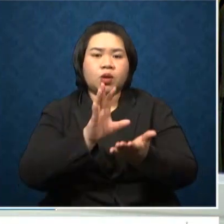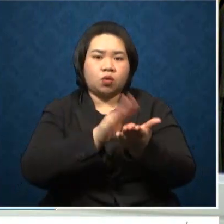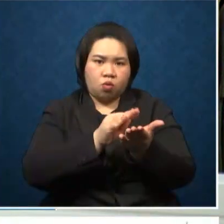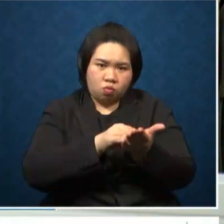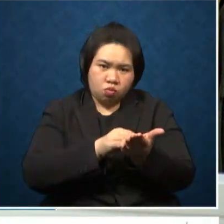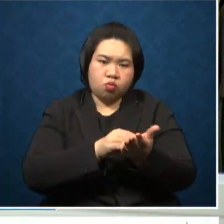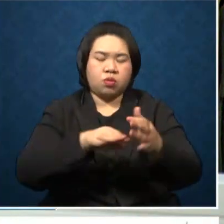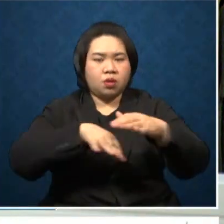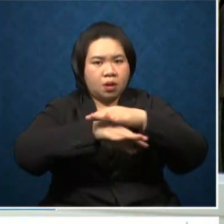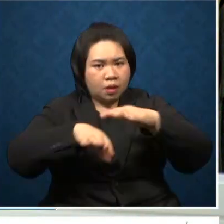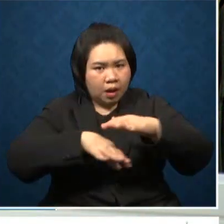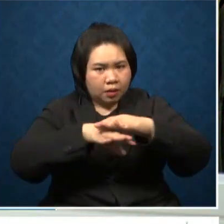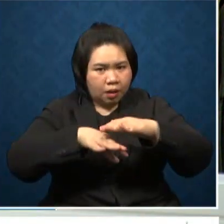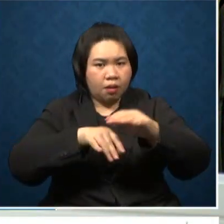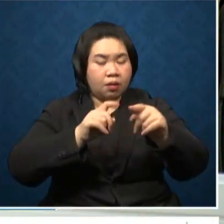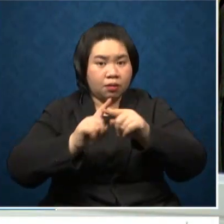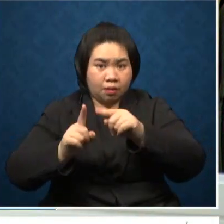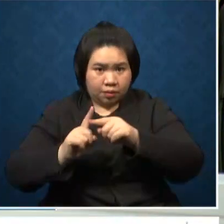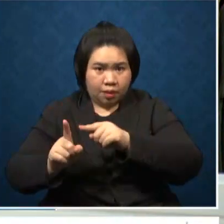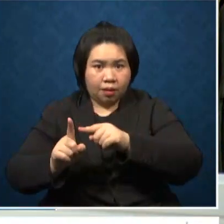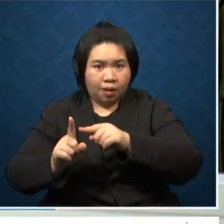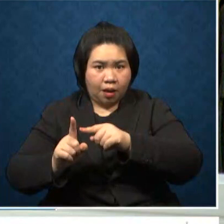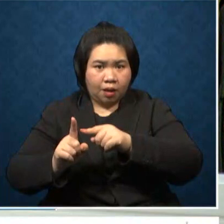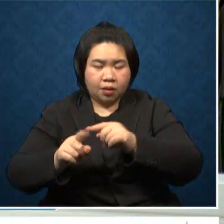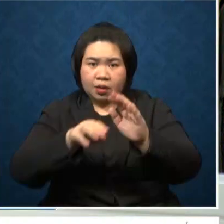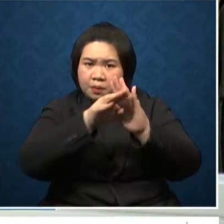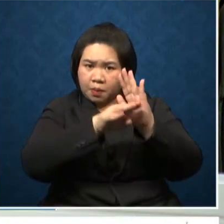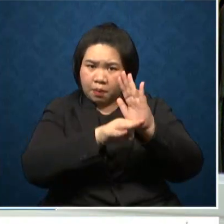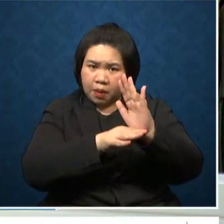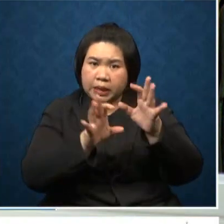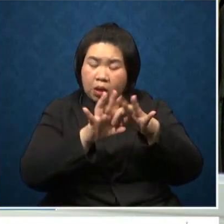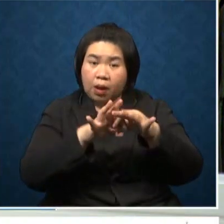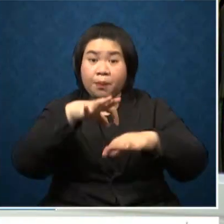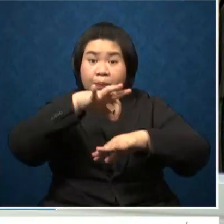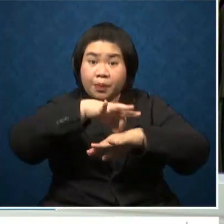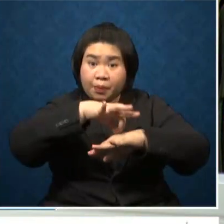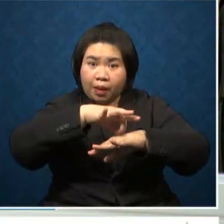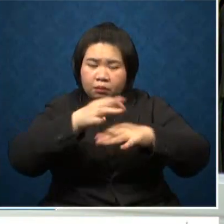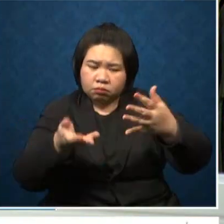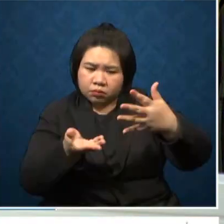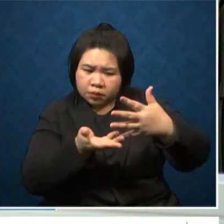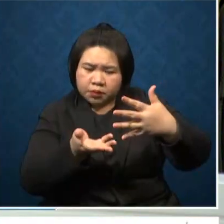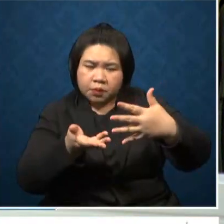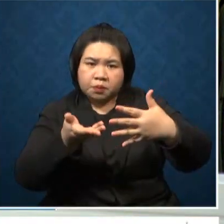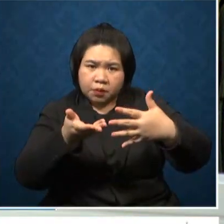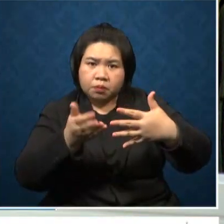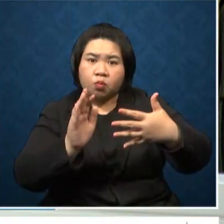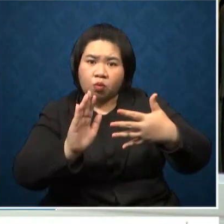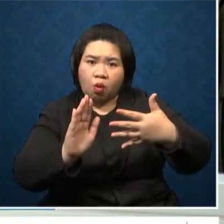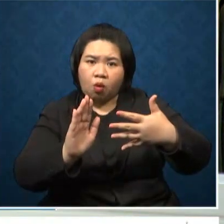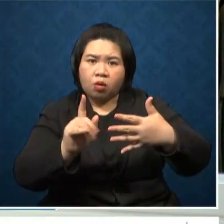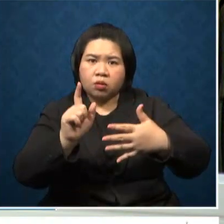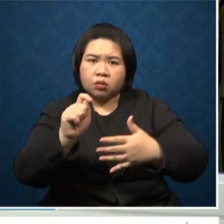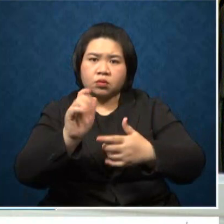ข้อเท็จจริงเกี่ยวกับกระบวนการพิจารณาเลื่อนตำแหน่งและแต่งตั้งบุคคลให้โดยรวมตำแหน่งอัยการสูง